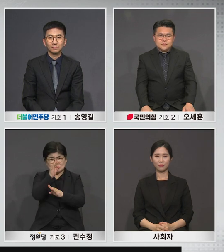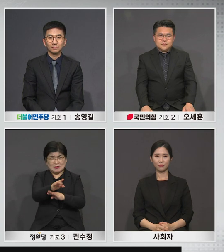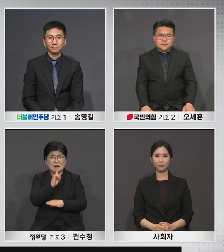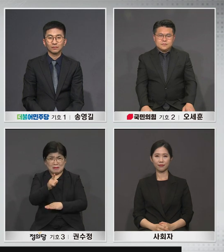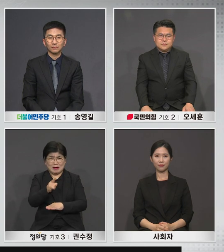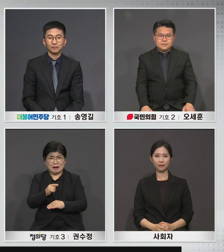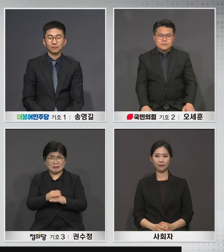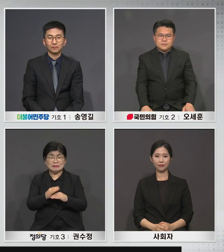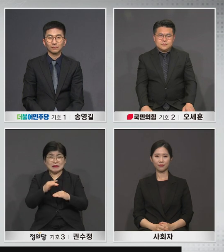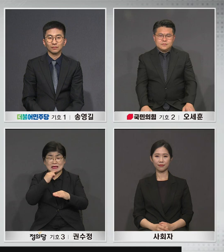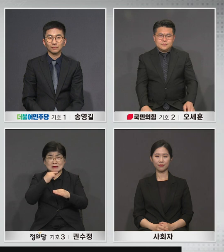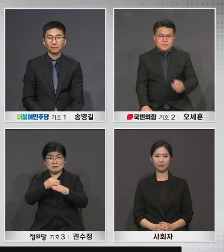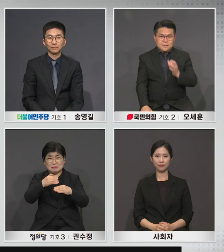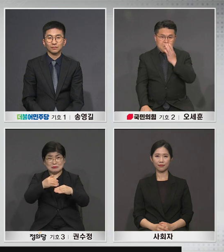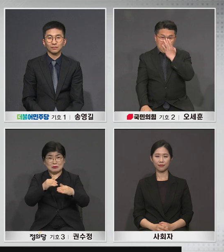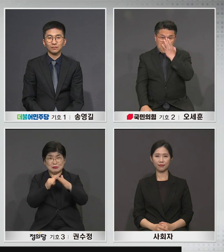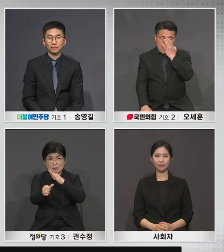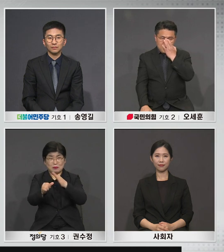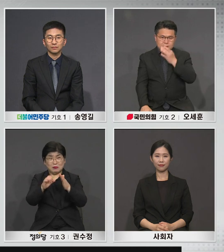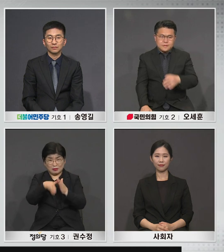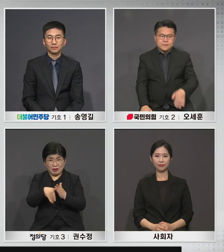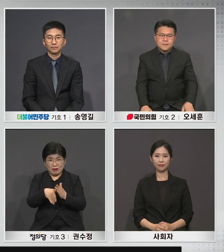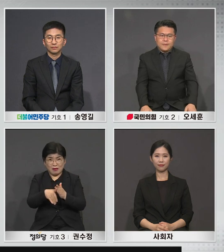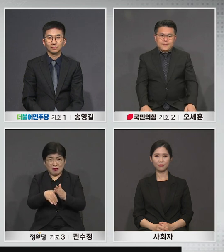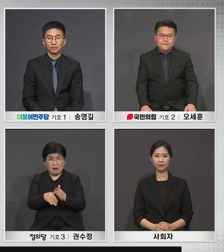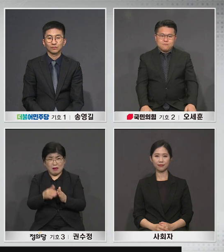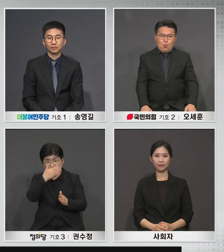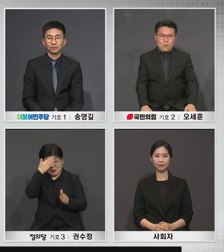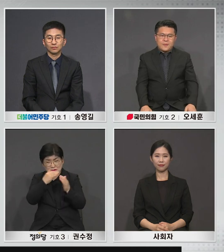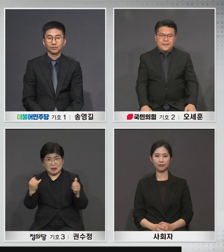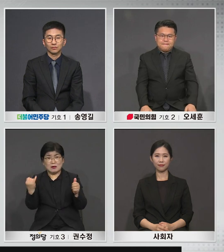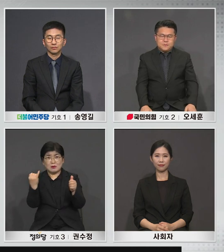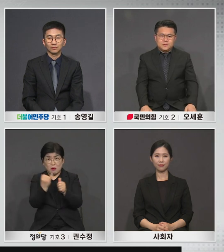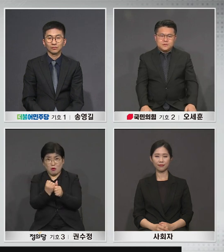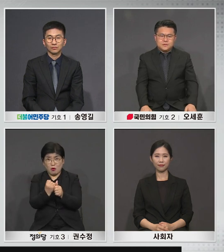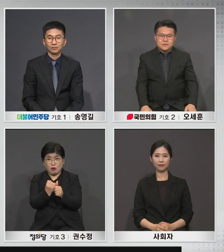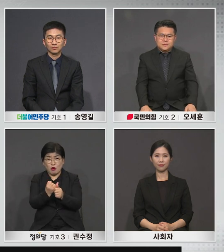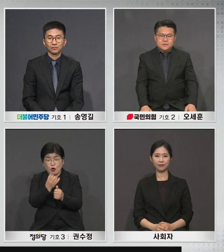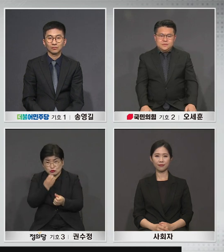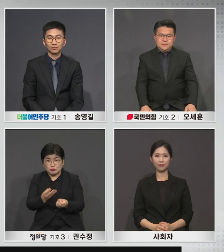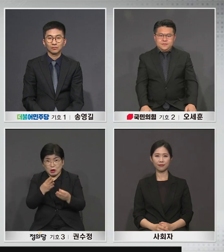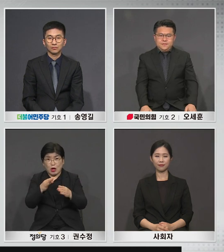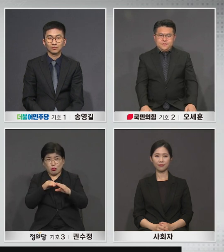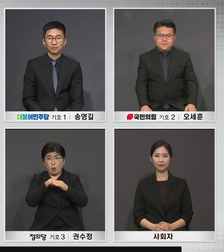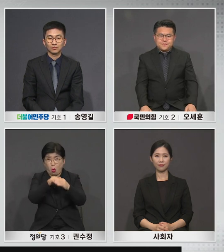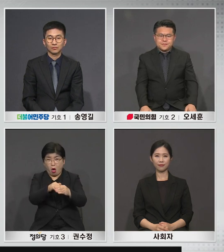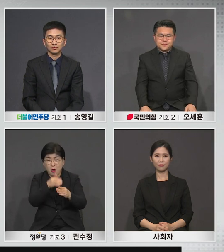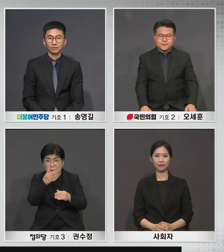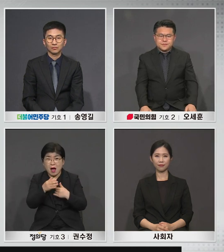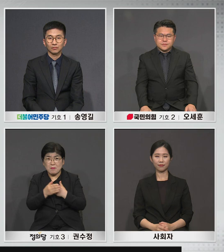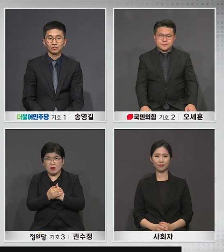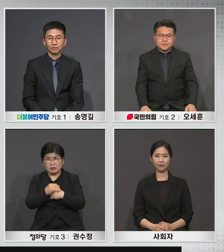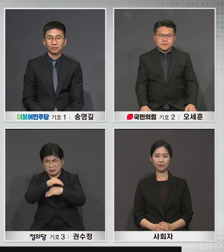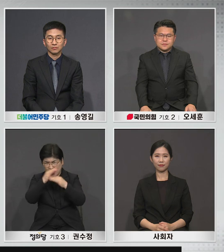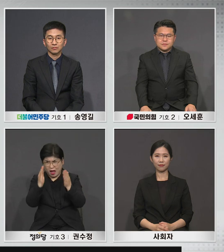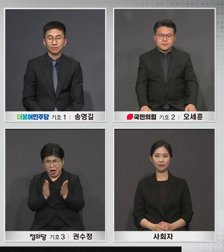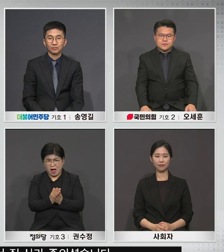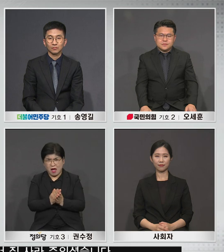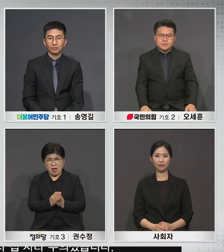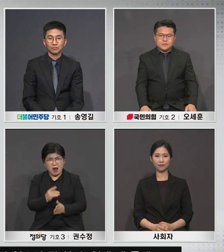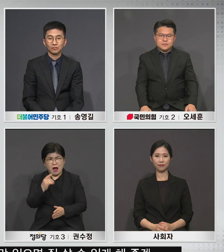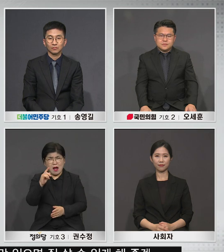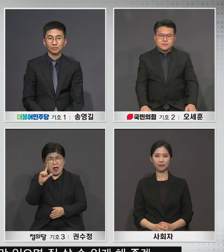청년들에게 결혼식 추기금만 있으면 집 살 수 있게 해주겠다. 이러면서 LTV 90%와 누구네 집 프로젝트